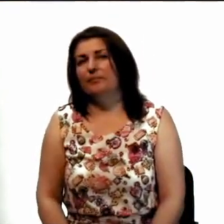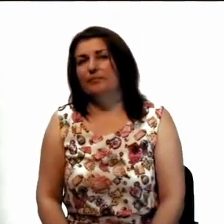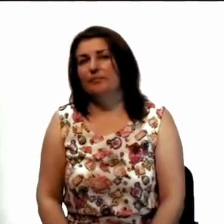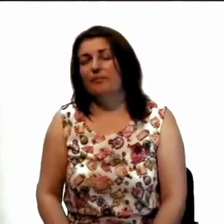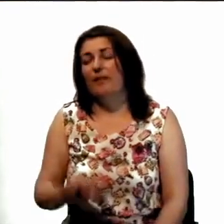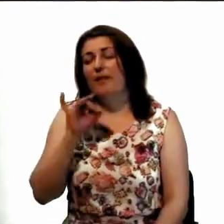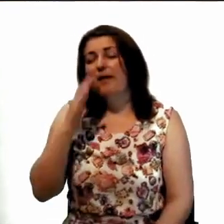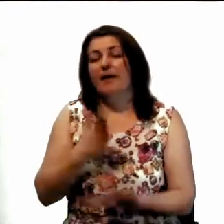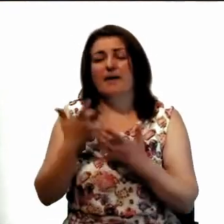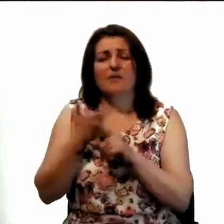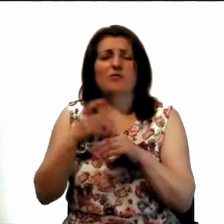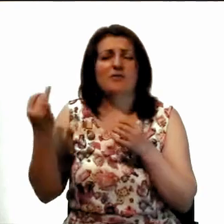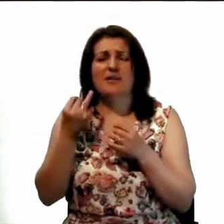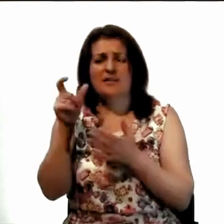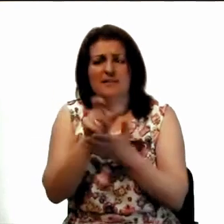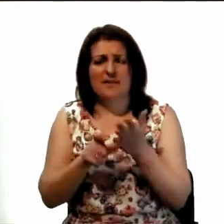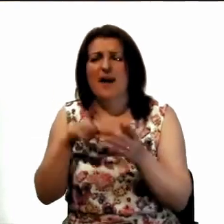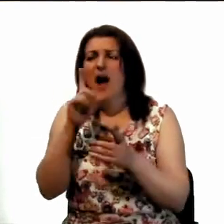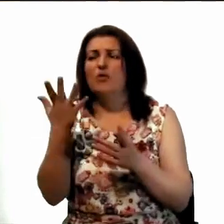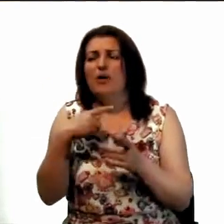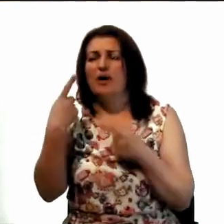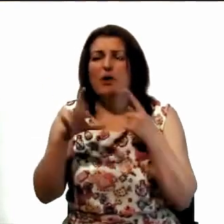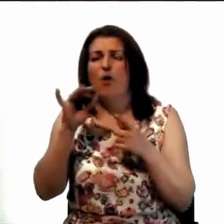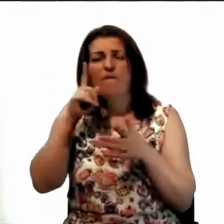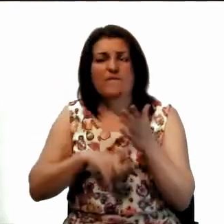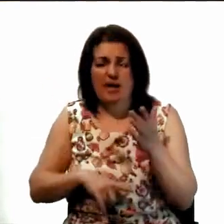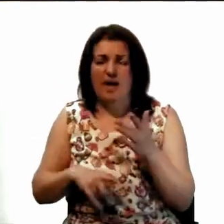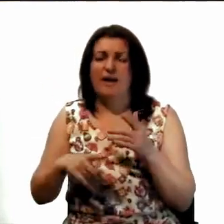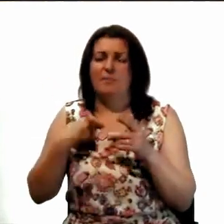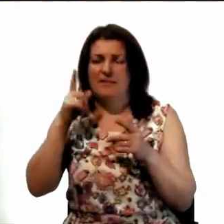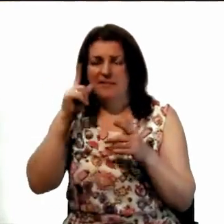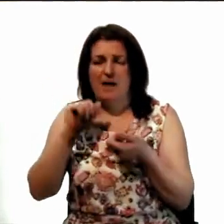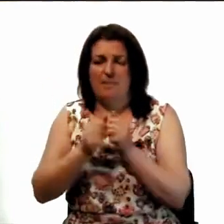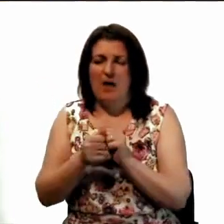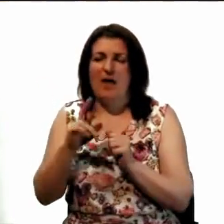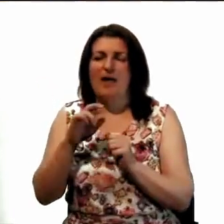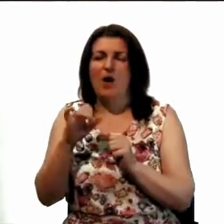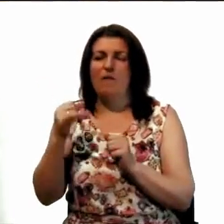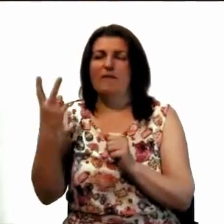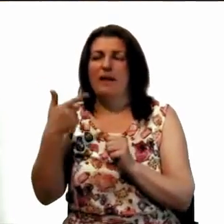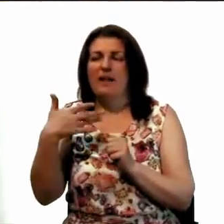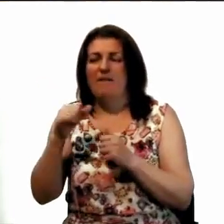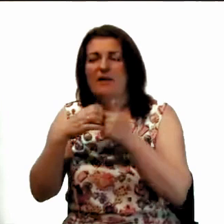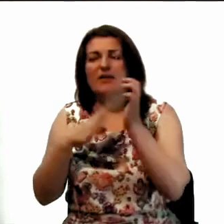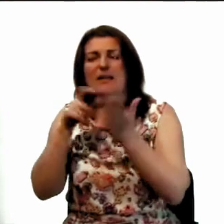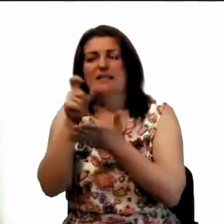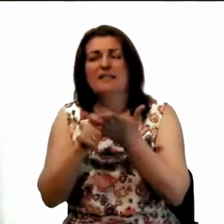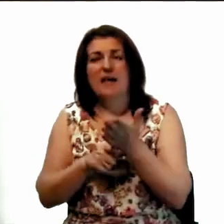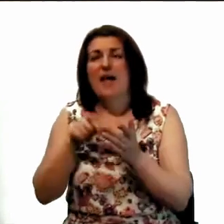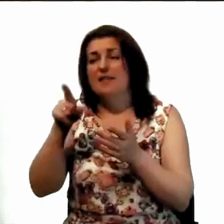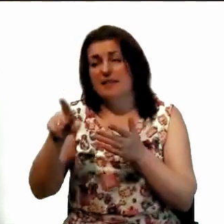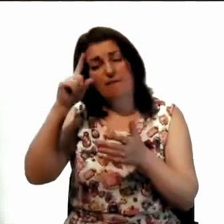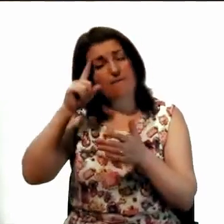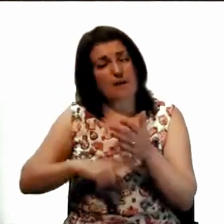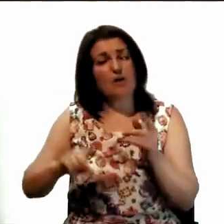И есть очень интересный стих, который говорит о вере. Мы его знаем наизусть, Иакова 2 глава, 19 стих. «Ты веруешь,